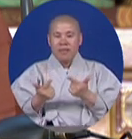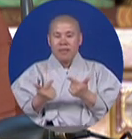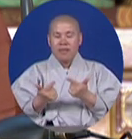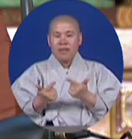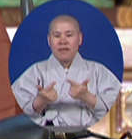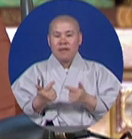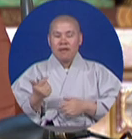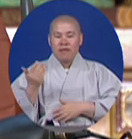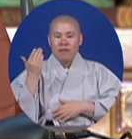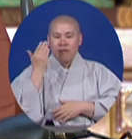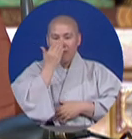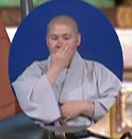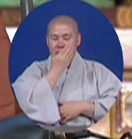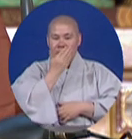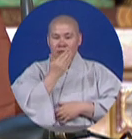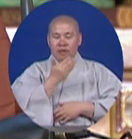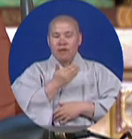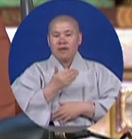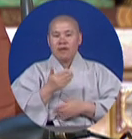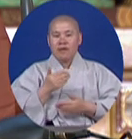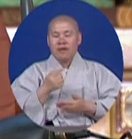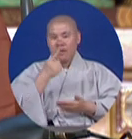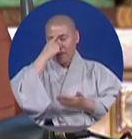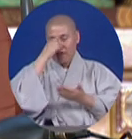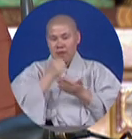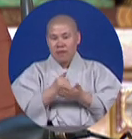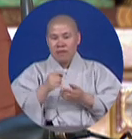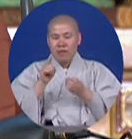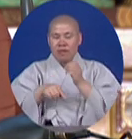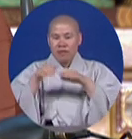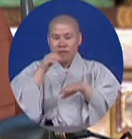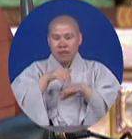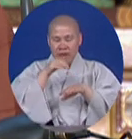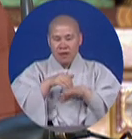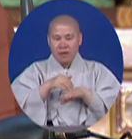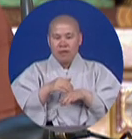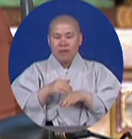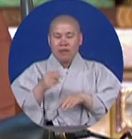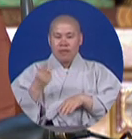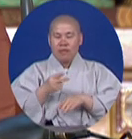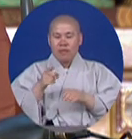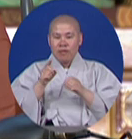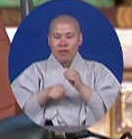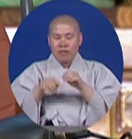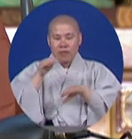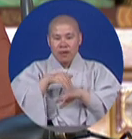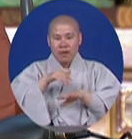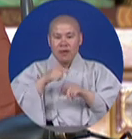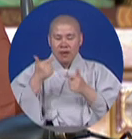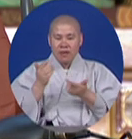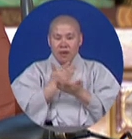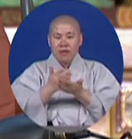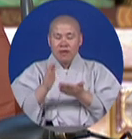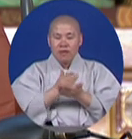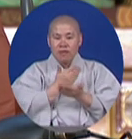다음에 청정심을 딱 본 다음에는 번뇌심, 청정심이 없어요.